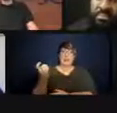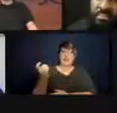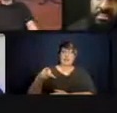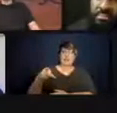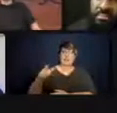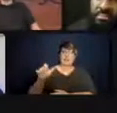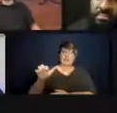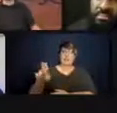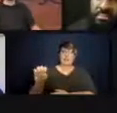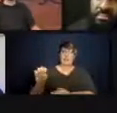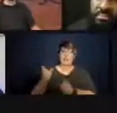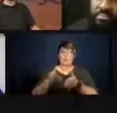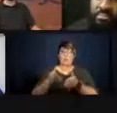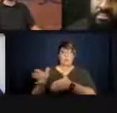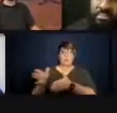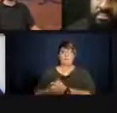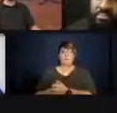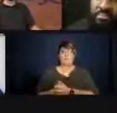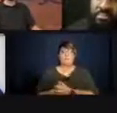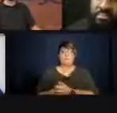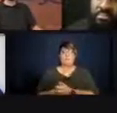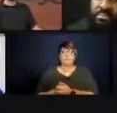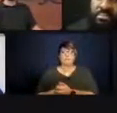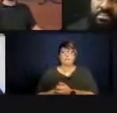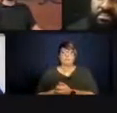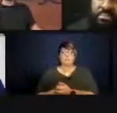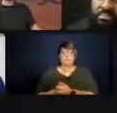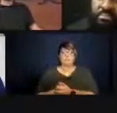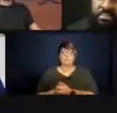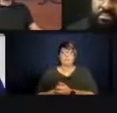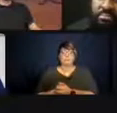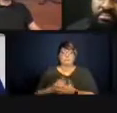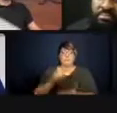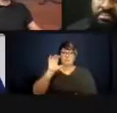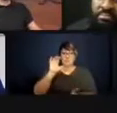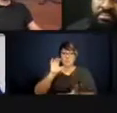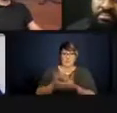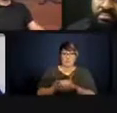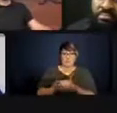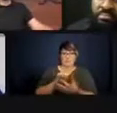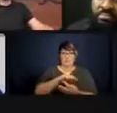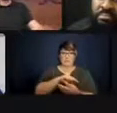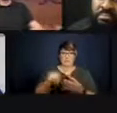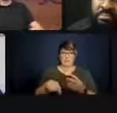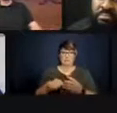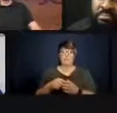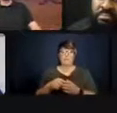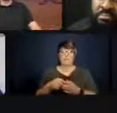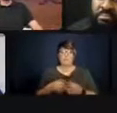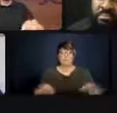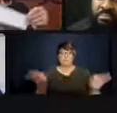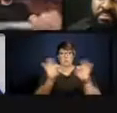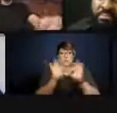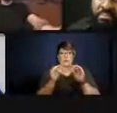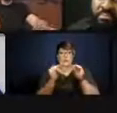tutazungumzia explore pathways. Lengo kuu la explore pathways